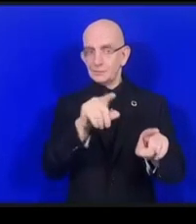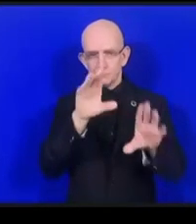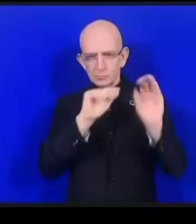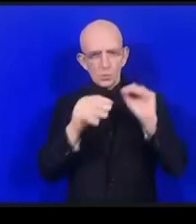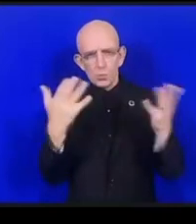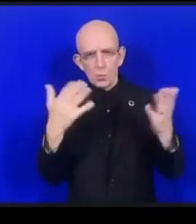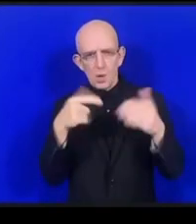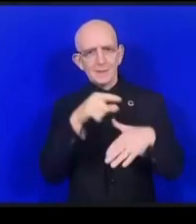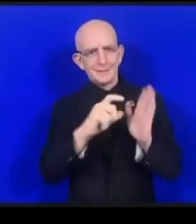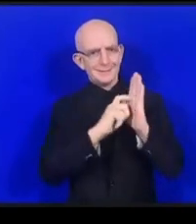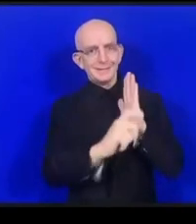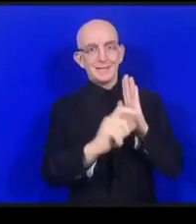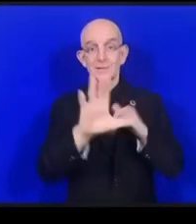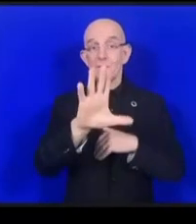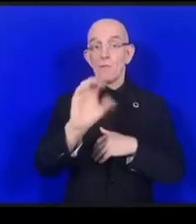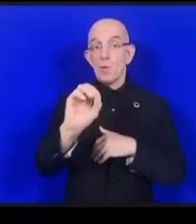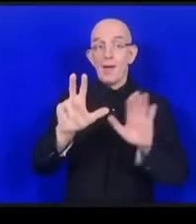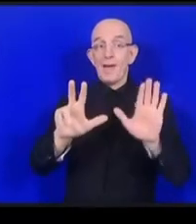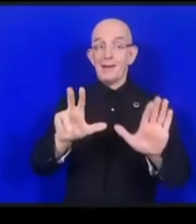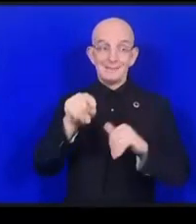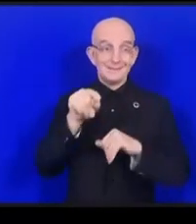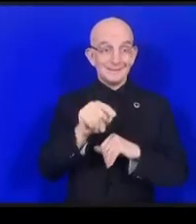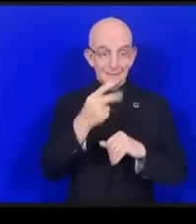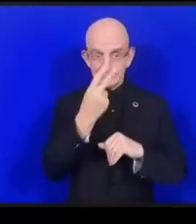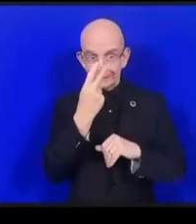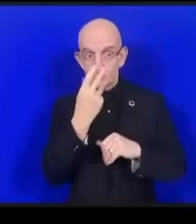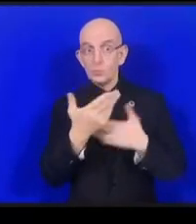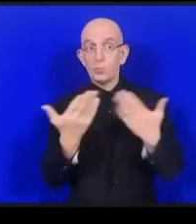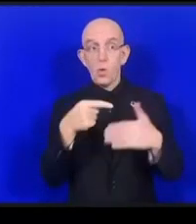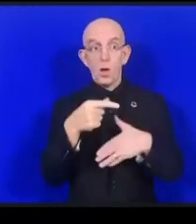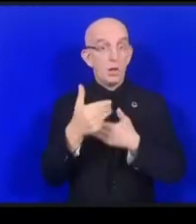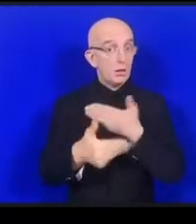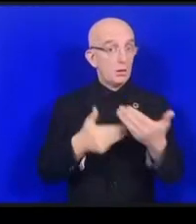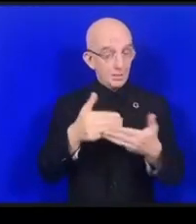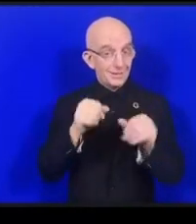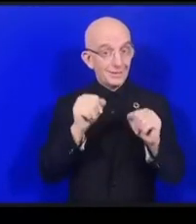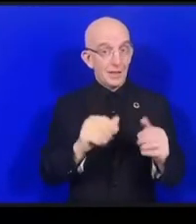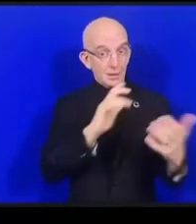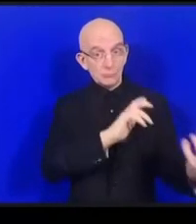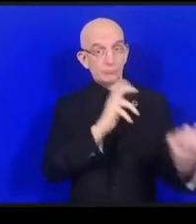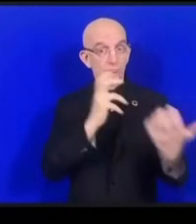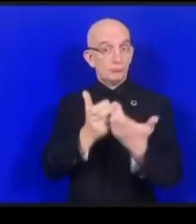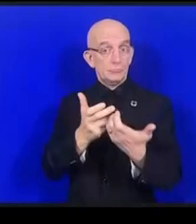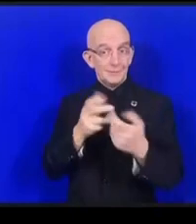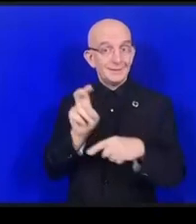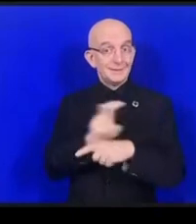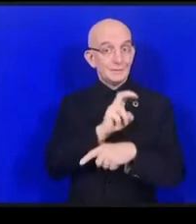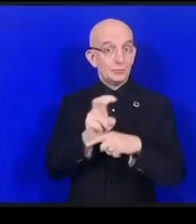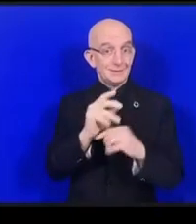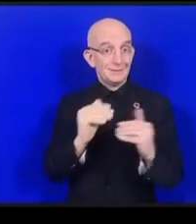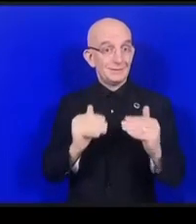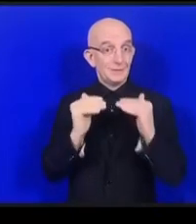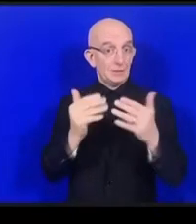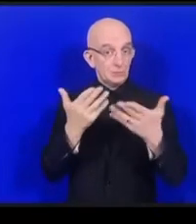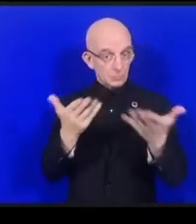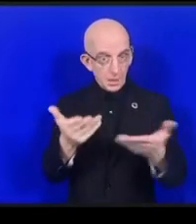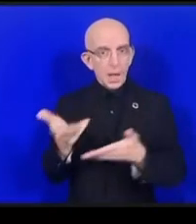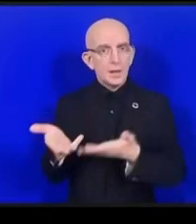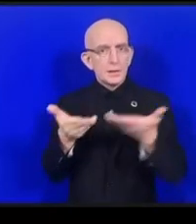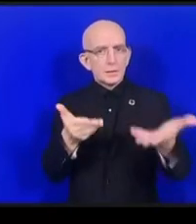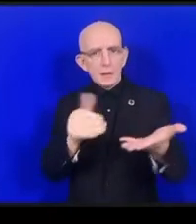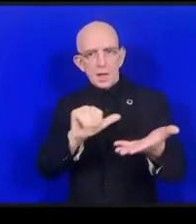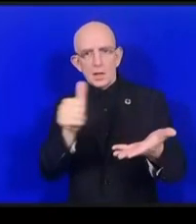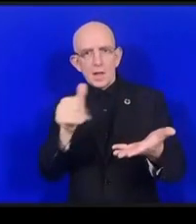58 Федерального законодательства и можно взять на вооружение этот подход Я вижу ещ один вопрос из зала